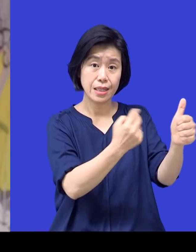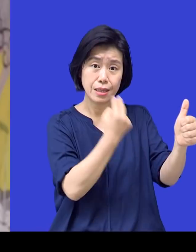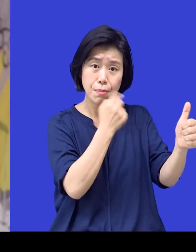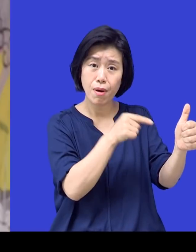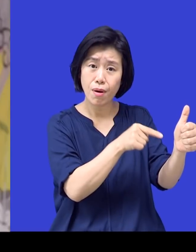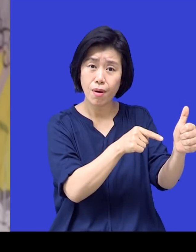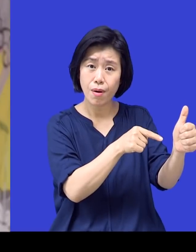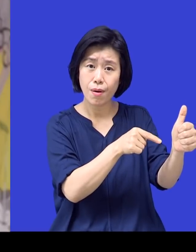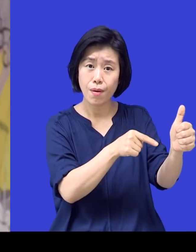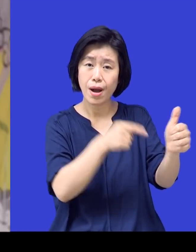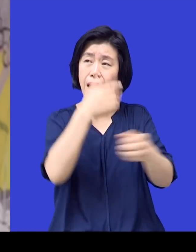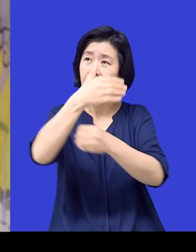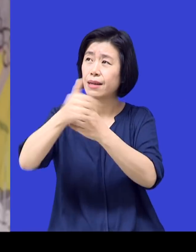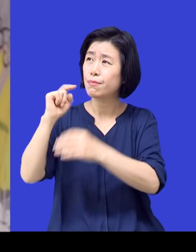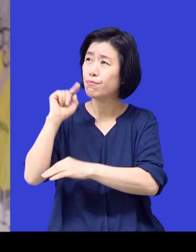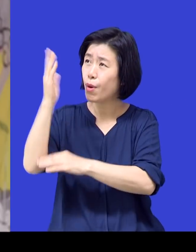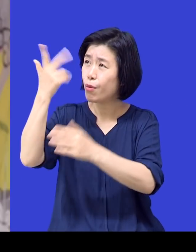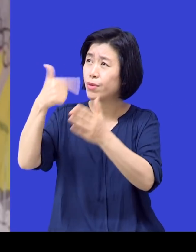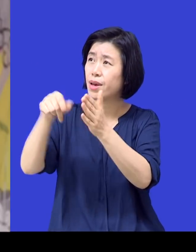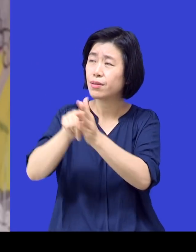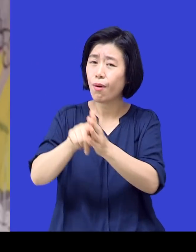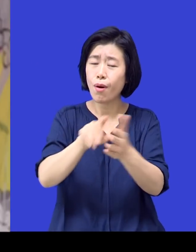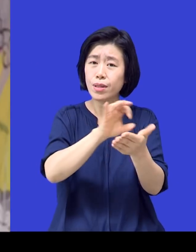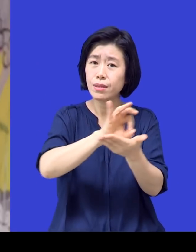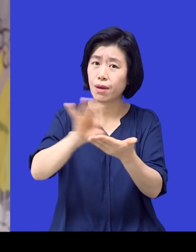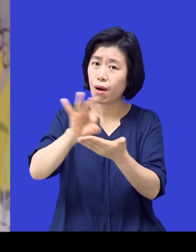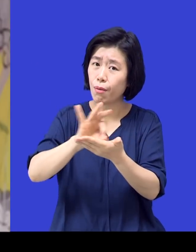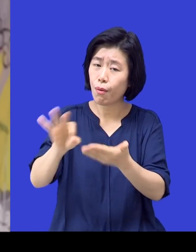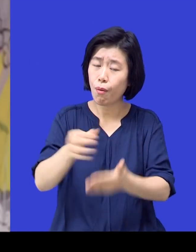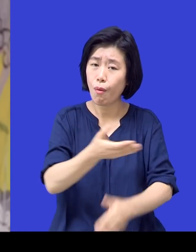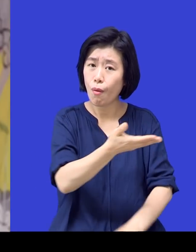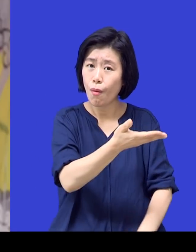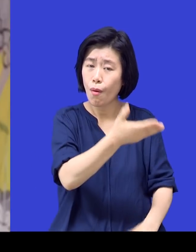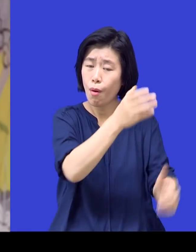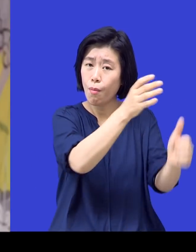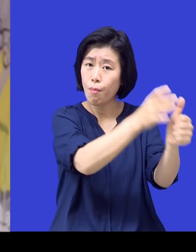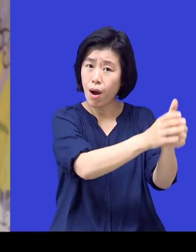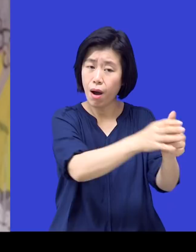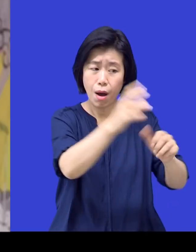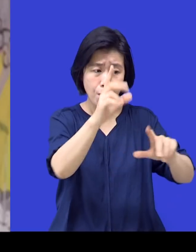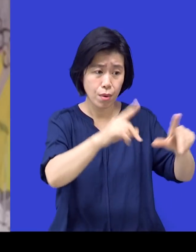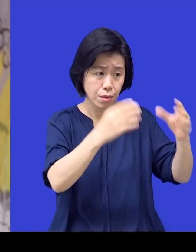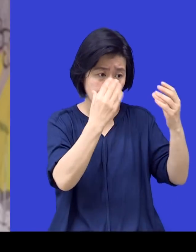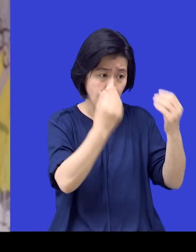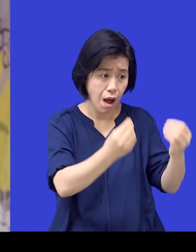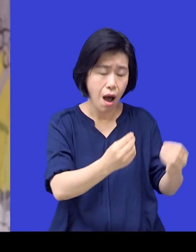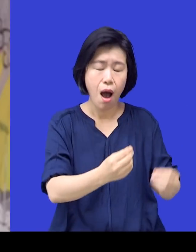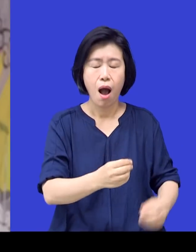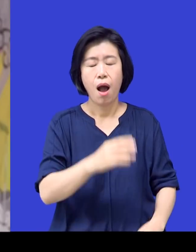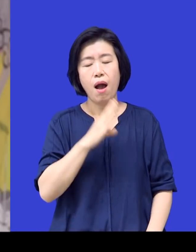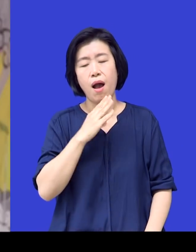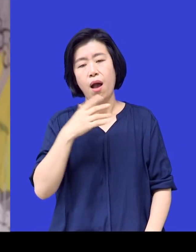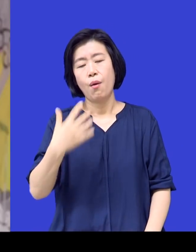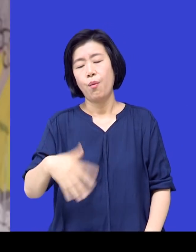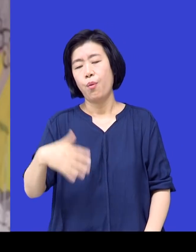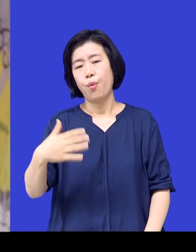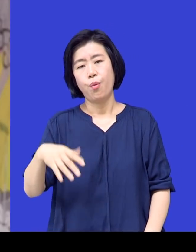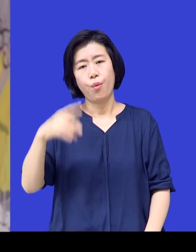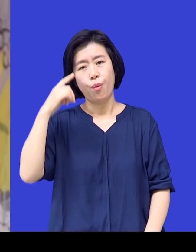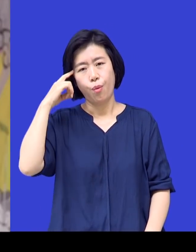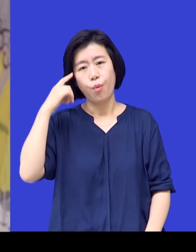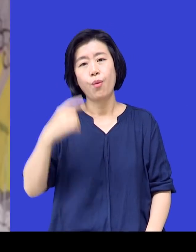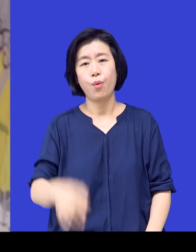때, 아, 하나님의 너무나도 멋진 그 사역을 보게 된 거예요. 그래서 엔더카츄는